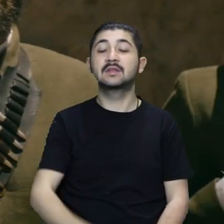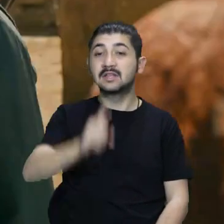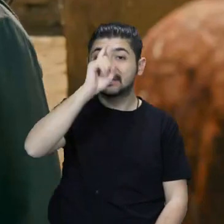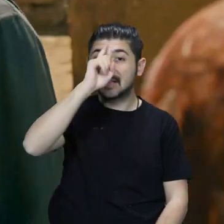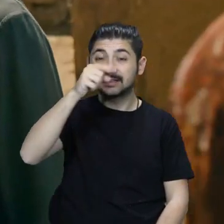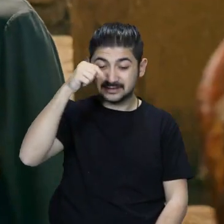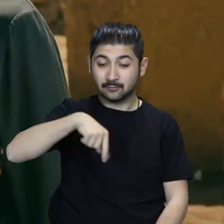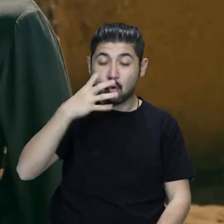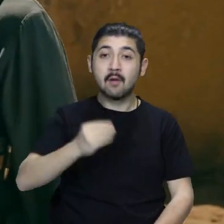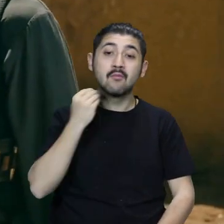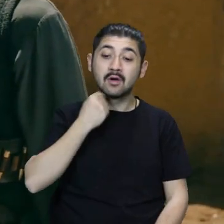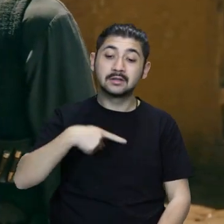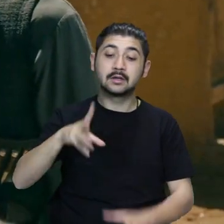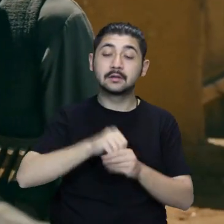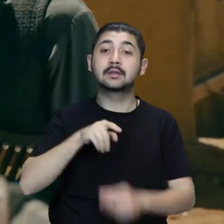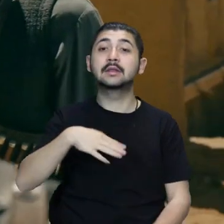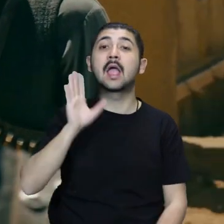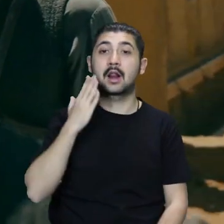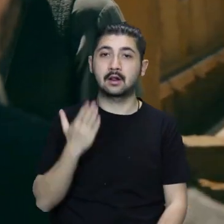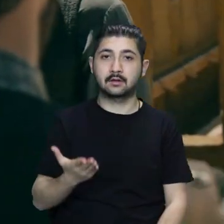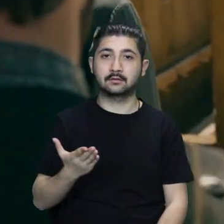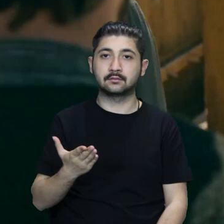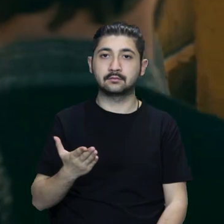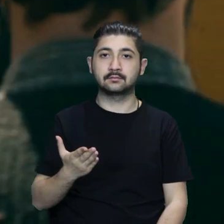Sadece şimdiye kadar olan borcumuz değil.